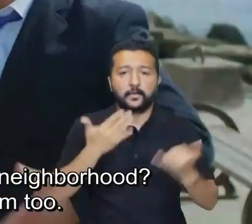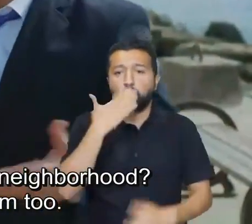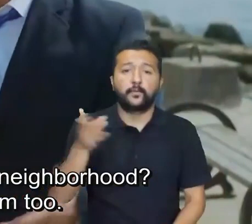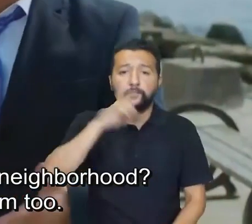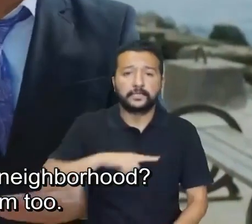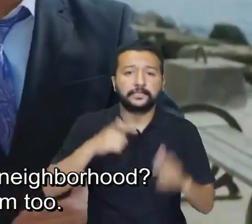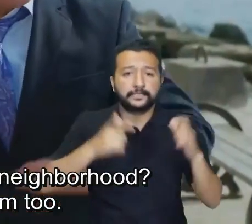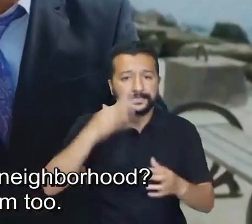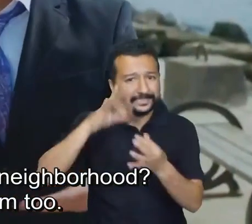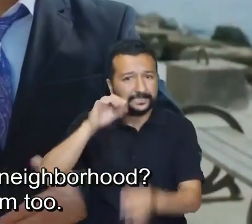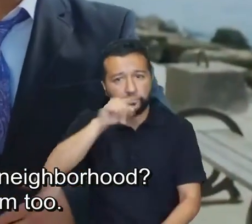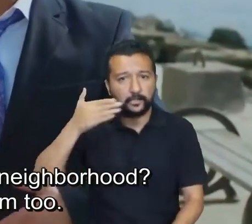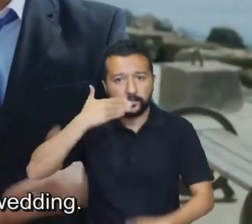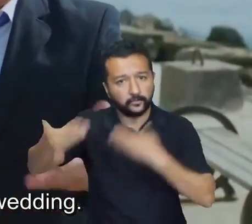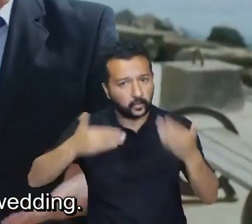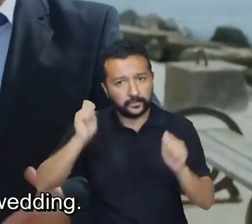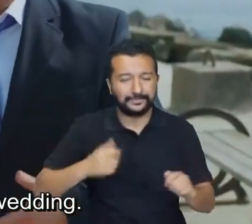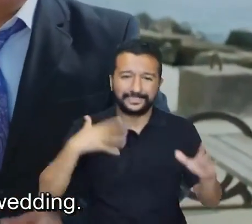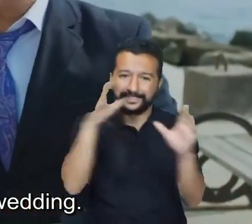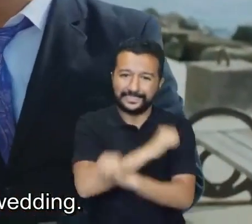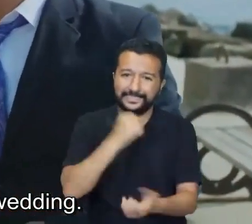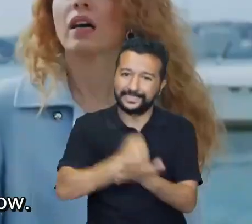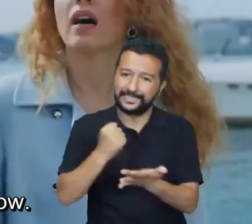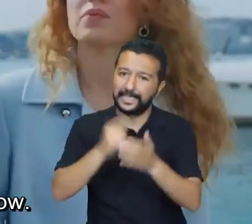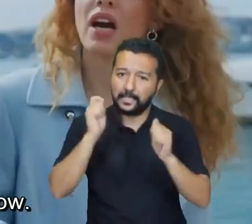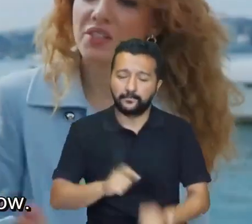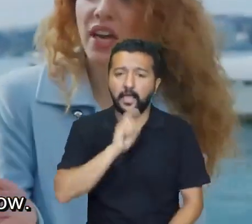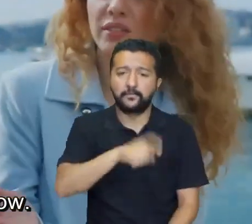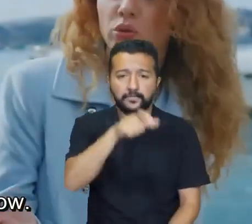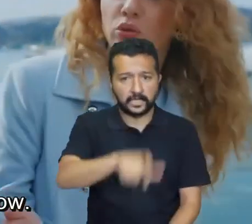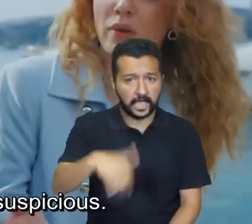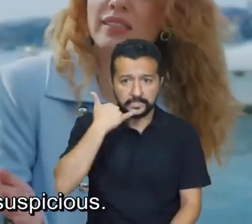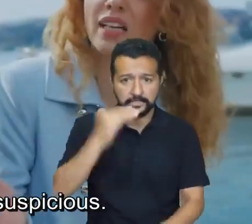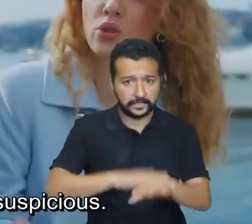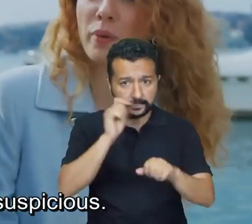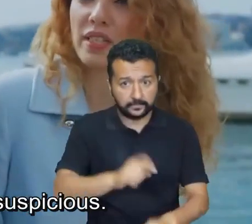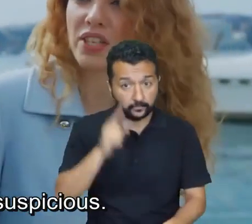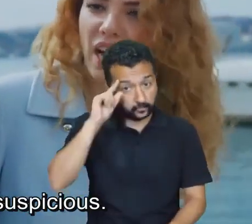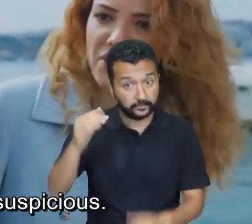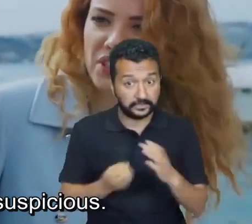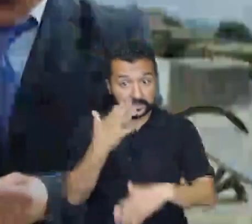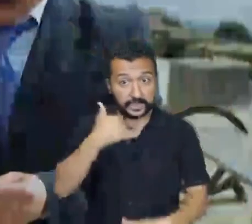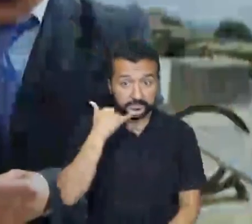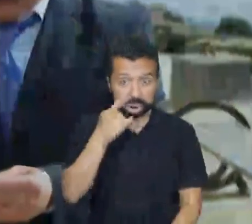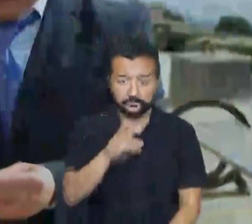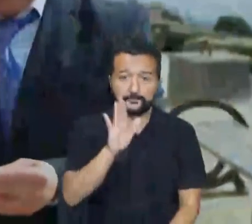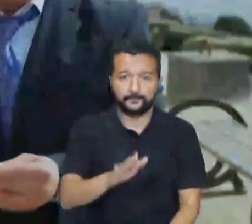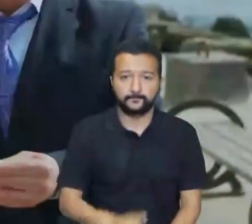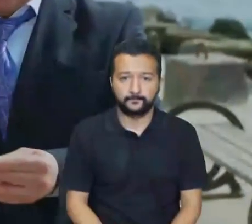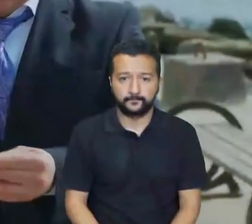muydu mahallede başka insanlar? Onlara da söyleseydiniz biz gizli nikah yaptık diye. Ay amca aç artık şunu. Bak daha da şüphelenecek. Aç.